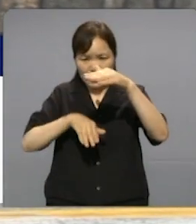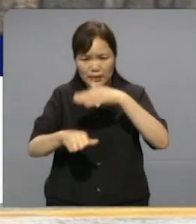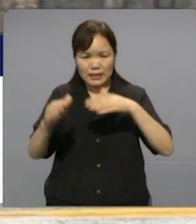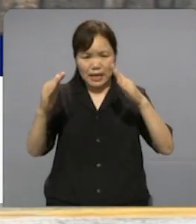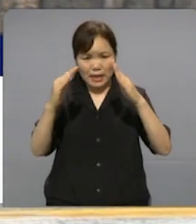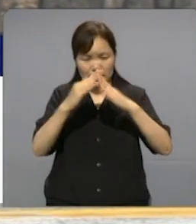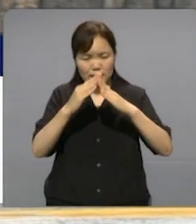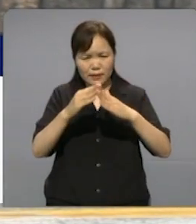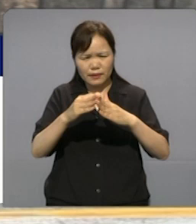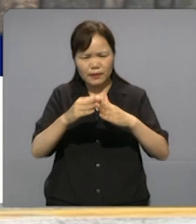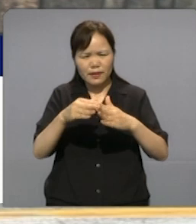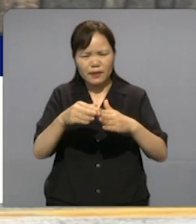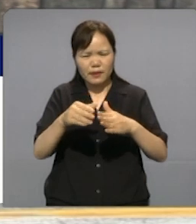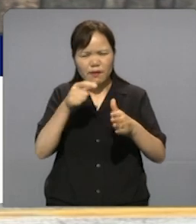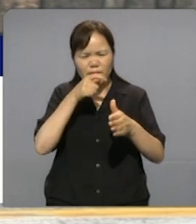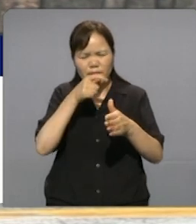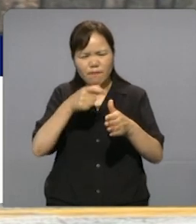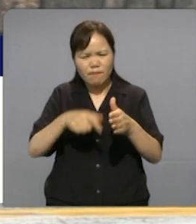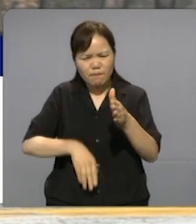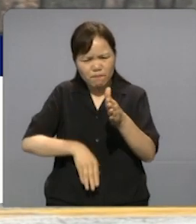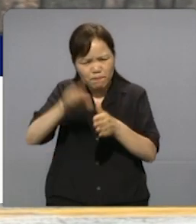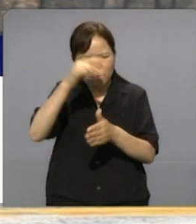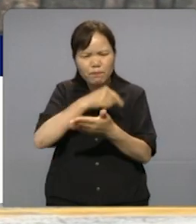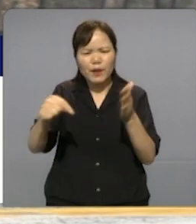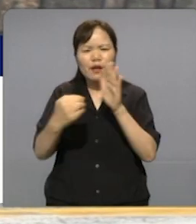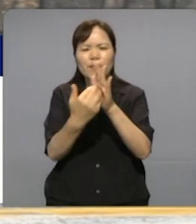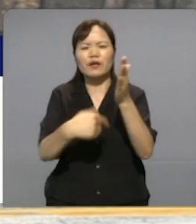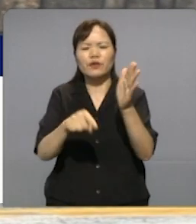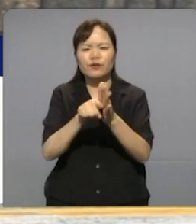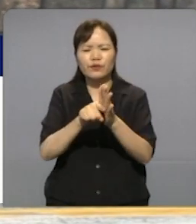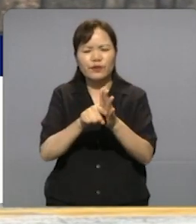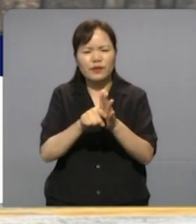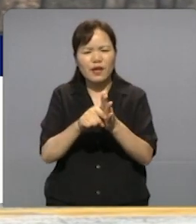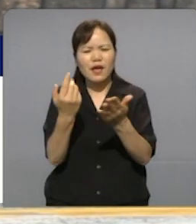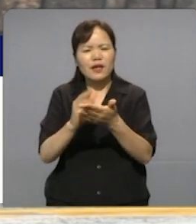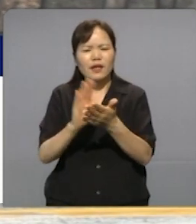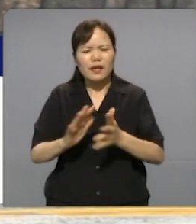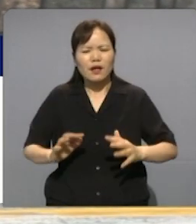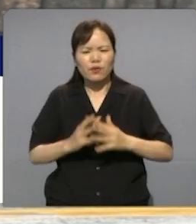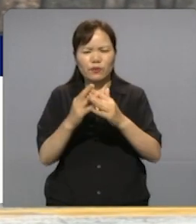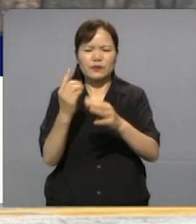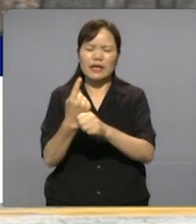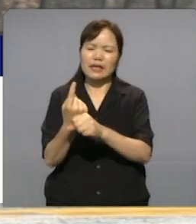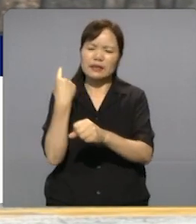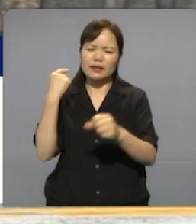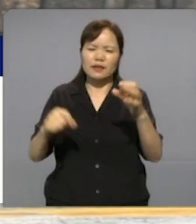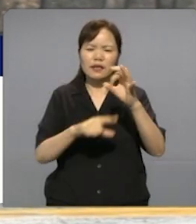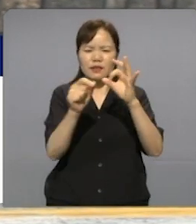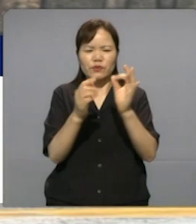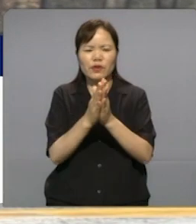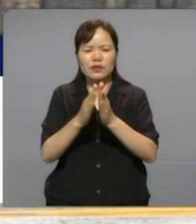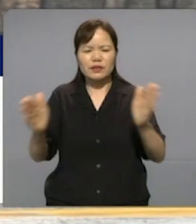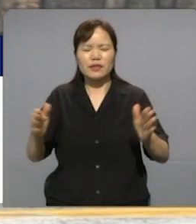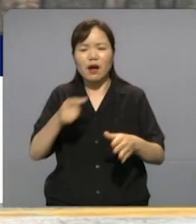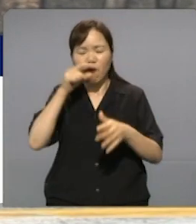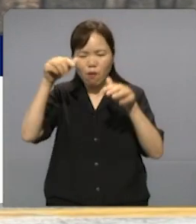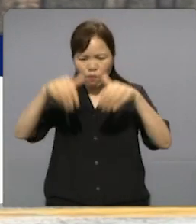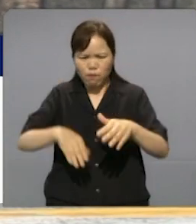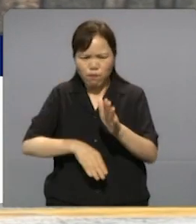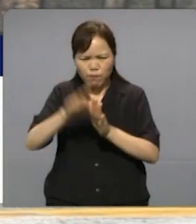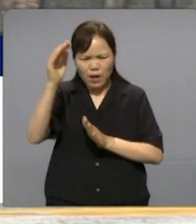단지와 주택 침수 피해를 예방하기 위하여 하수관과 계량 공사를 작년 10월 실시하였으며 침수 방지 시설